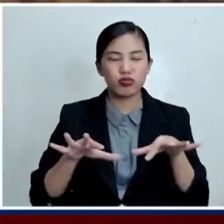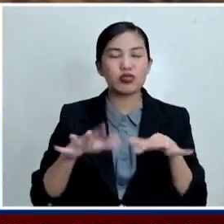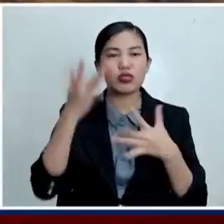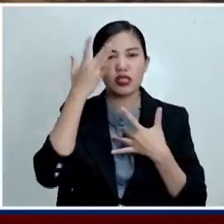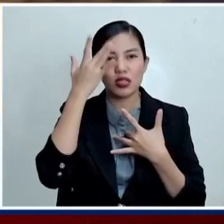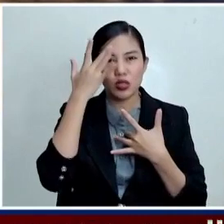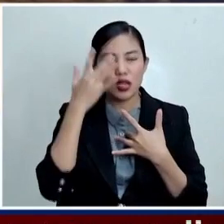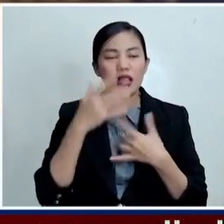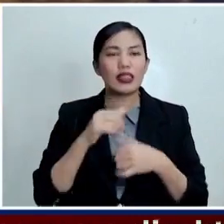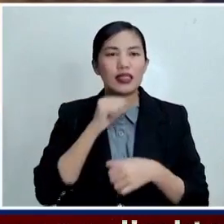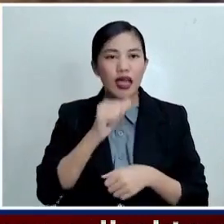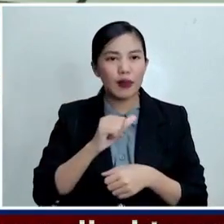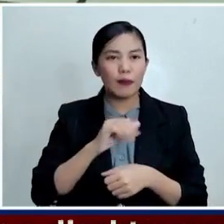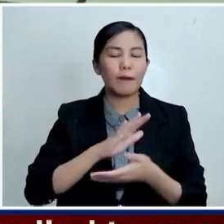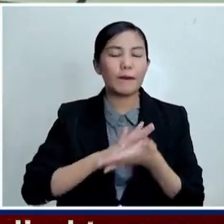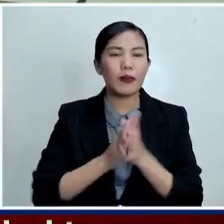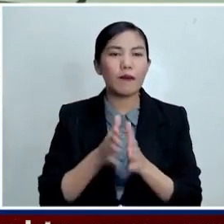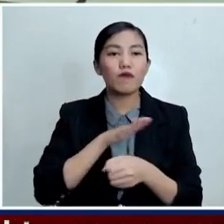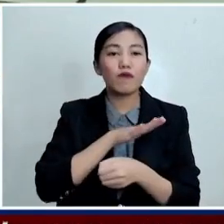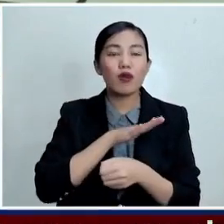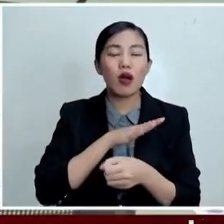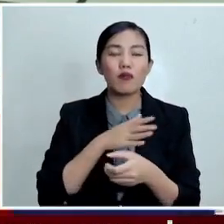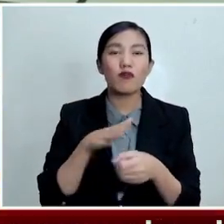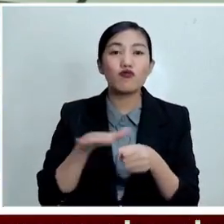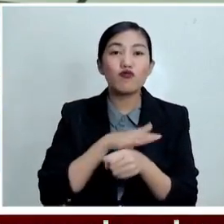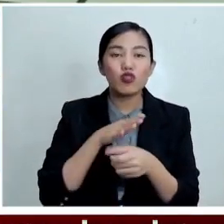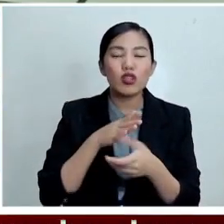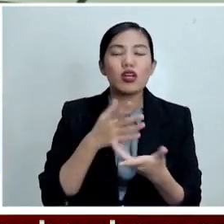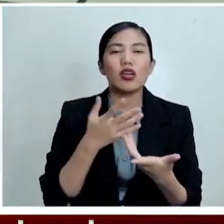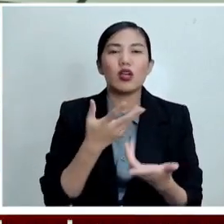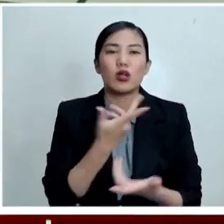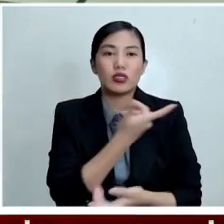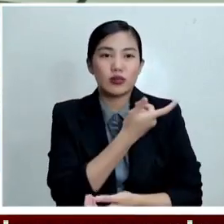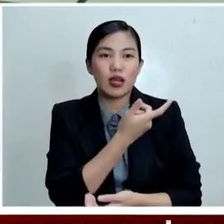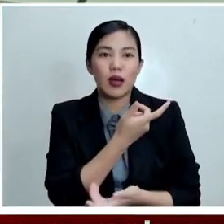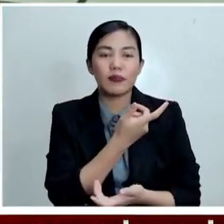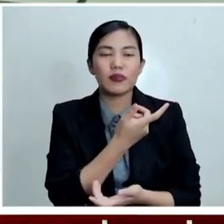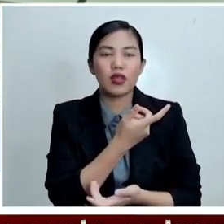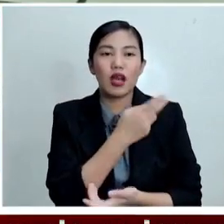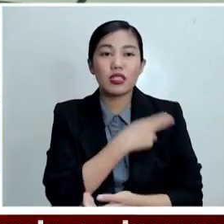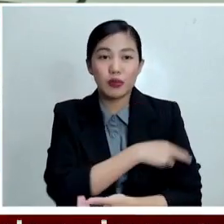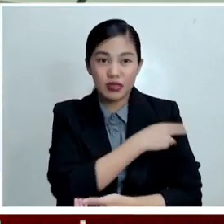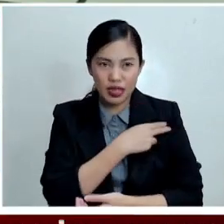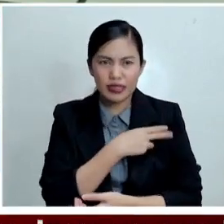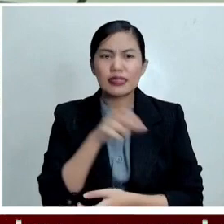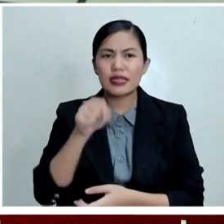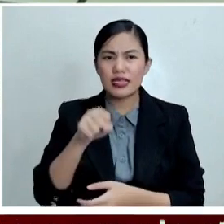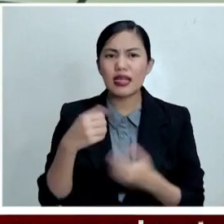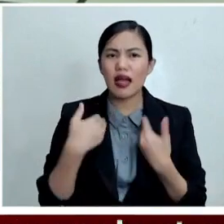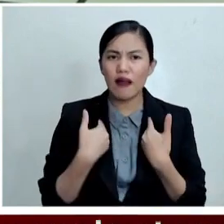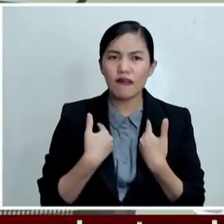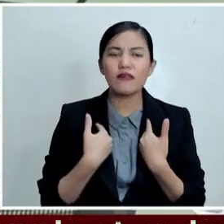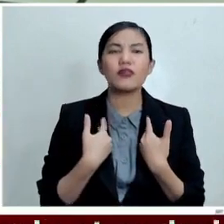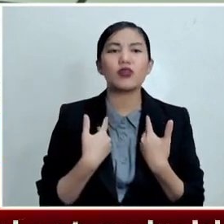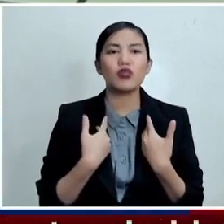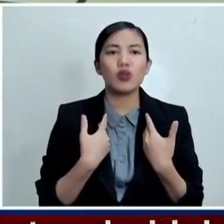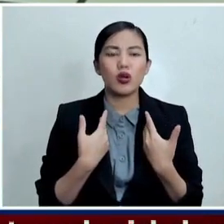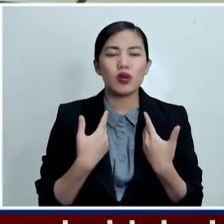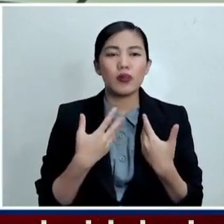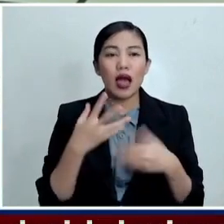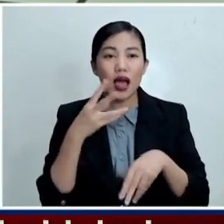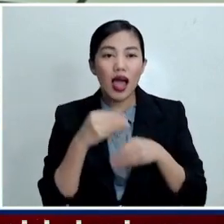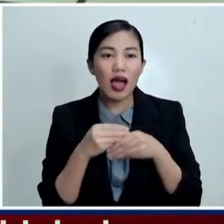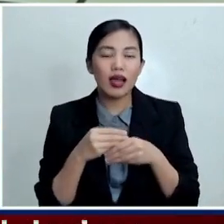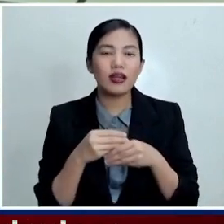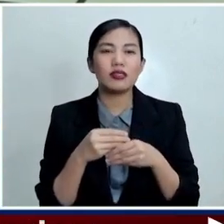ospital. Sa mga hospitals, yes, may mga areas na tumataas, no, yung admission, but ang madami kasi dito, yung